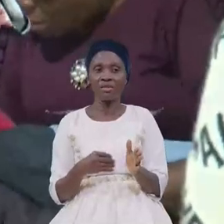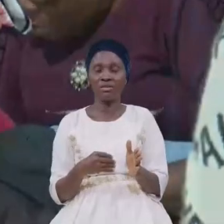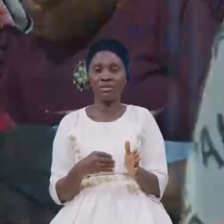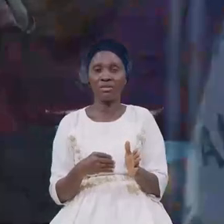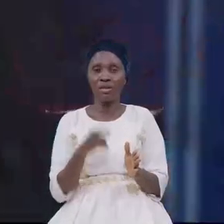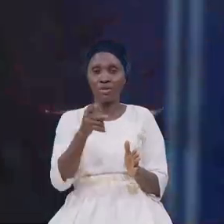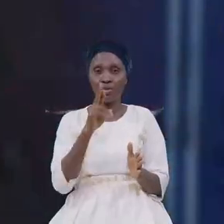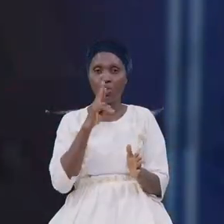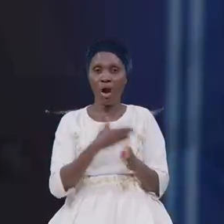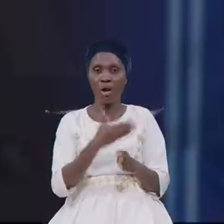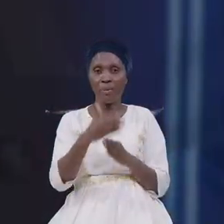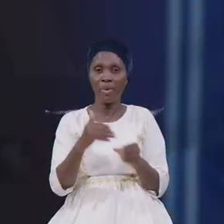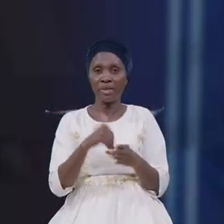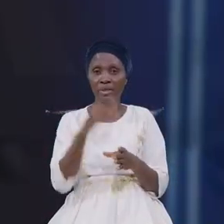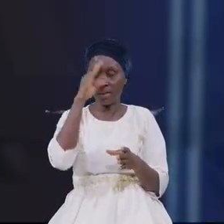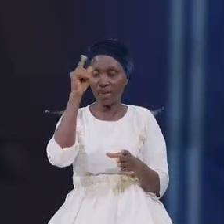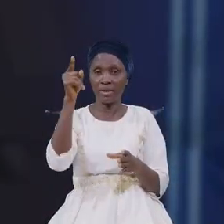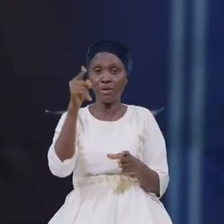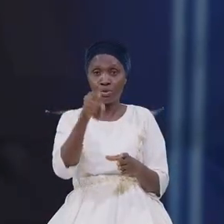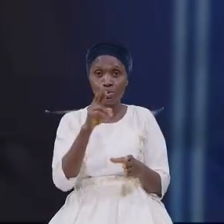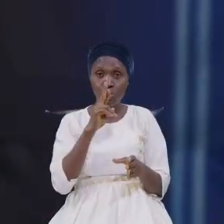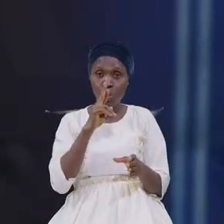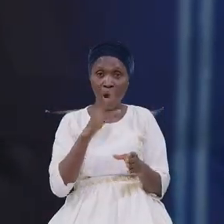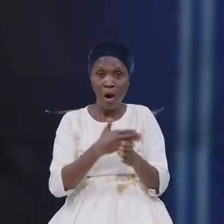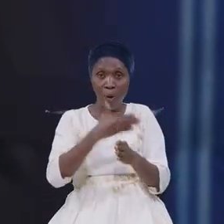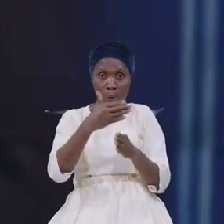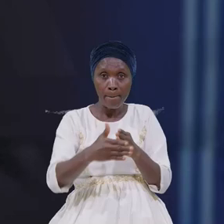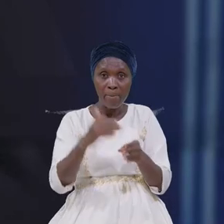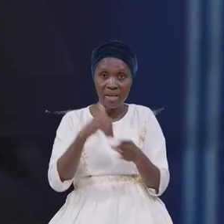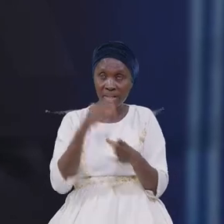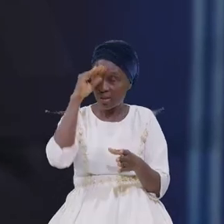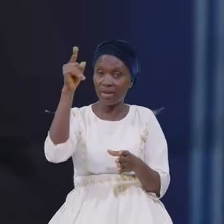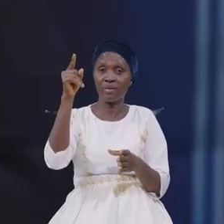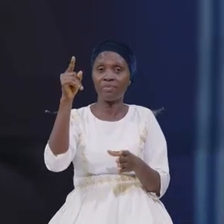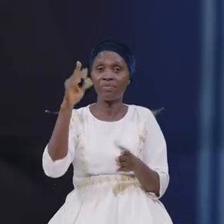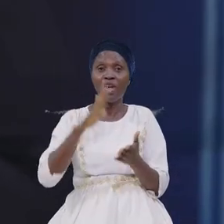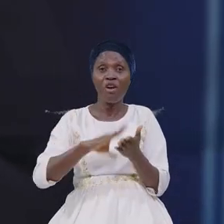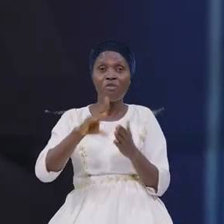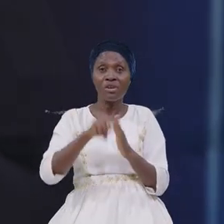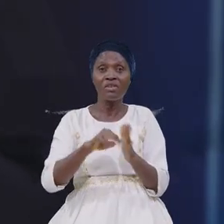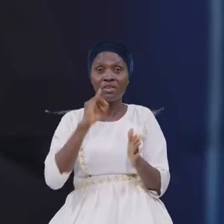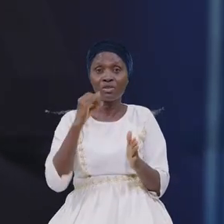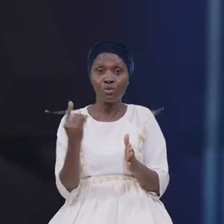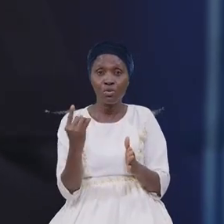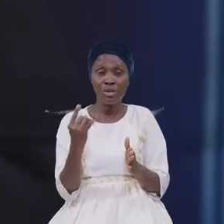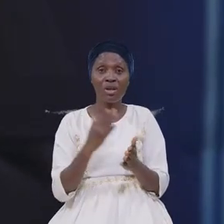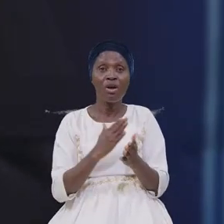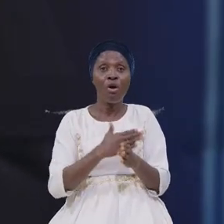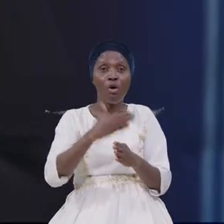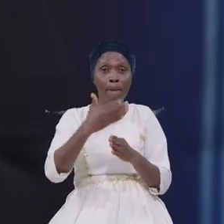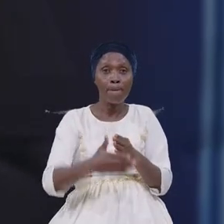lui. Vous avez tout pleinement en lui. Le pardon est complet en